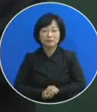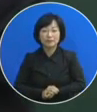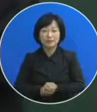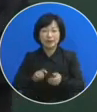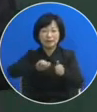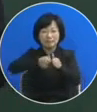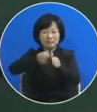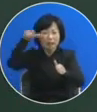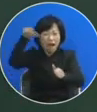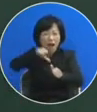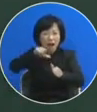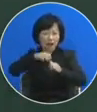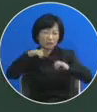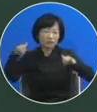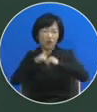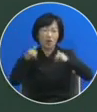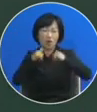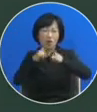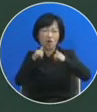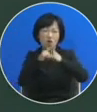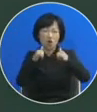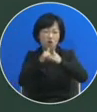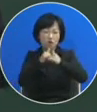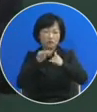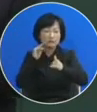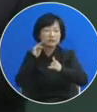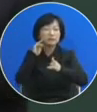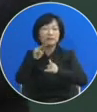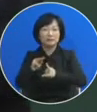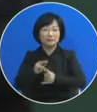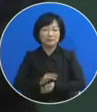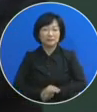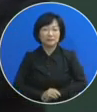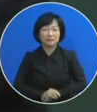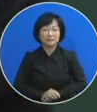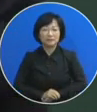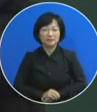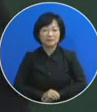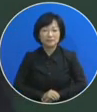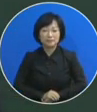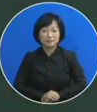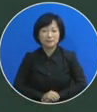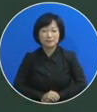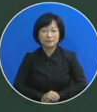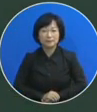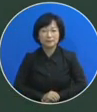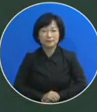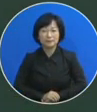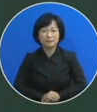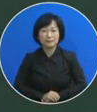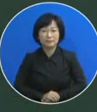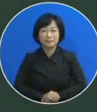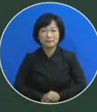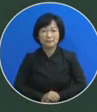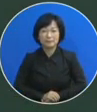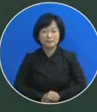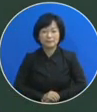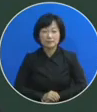전쟁 이런 게 들어가요. And continuously what kind of problems are arising? We see that it's warfare as well as disaster. 이러면서 전 세계는